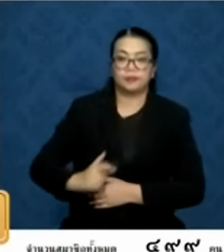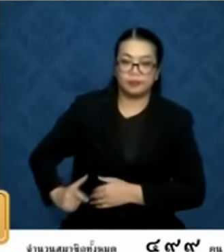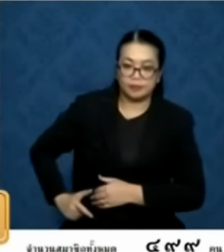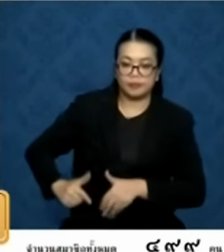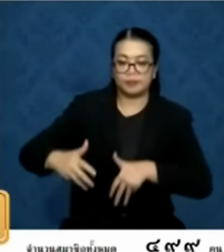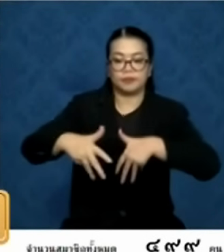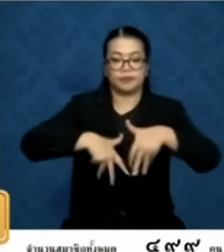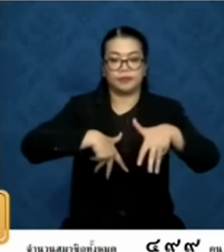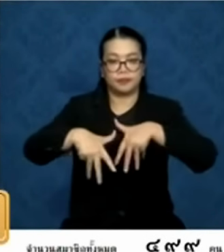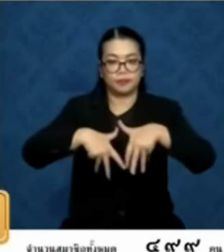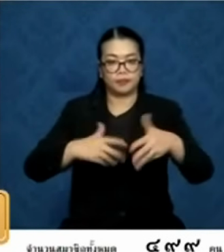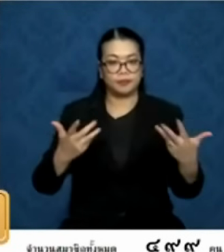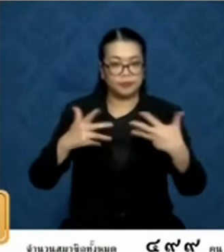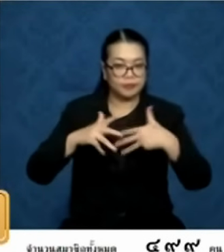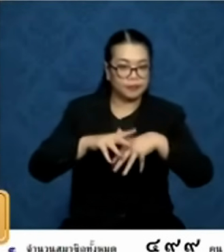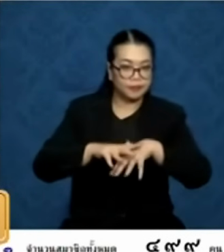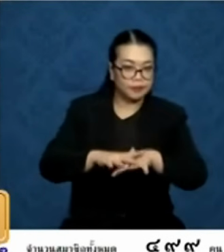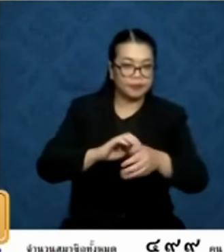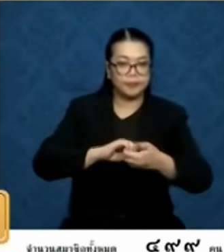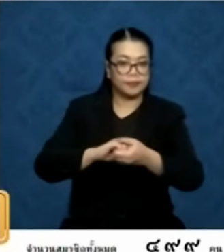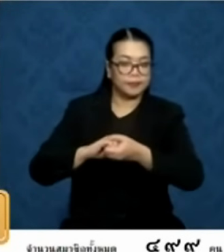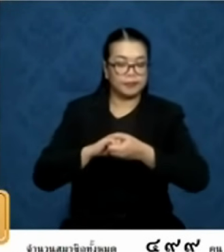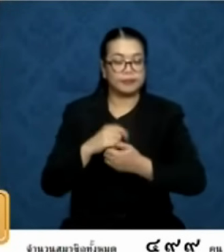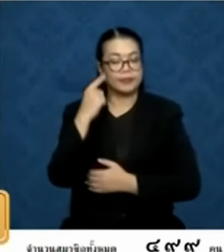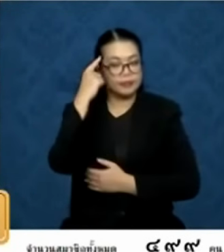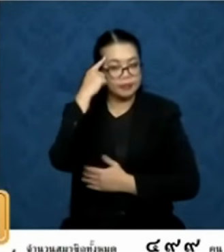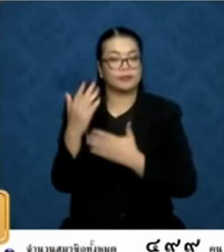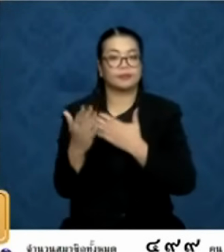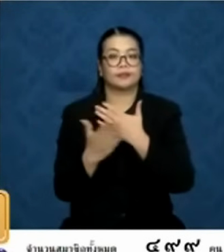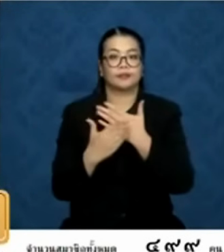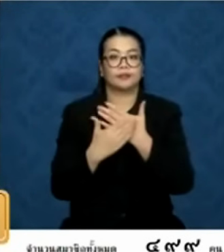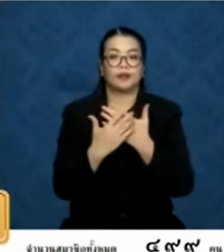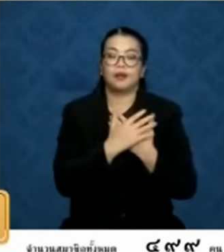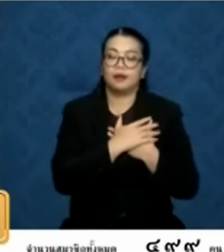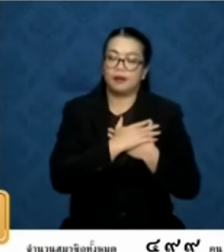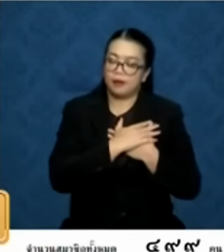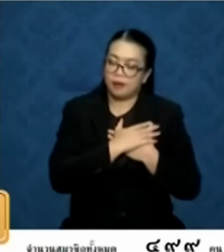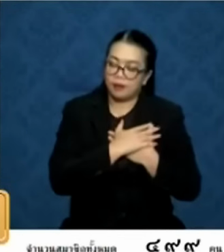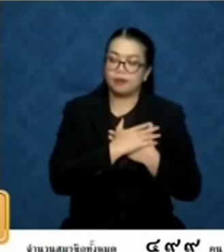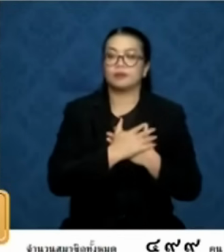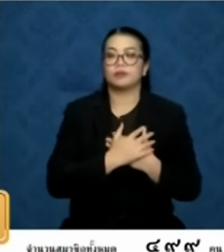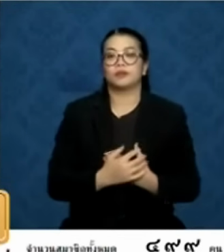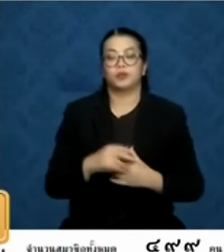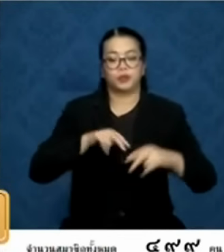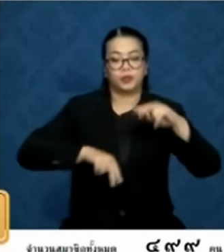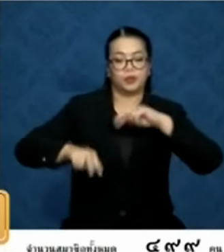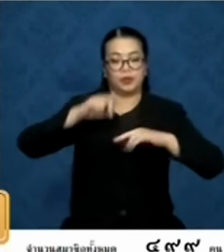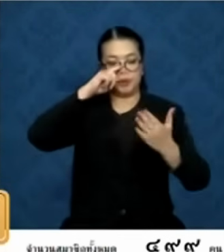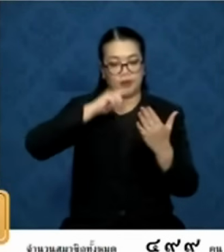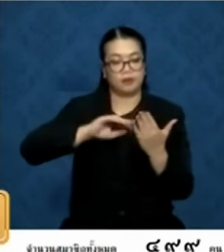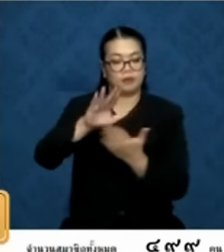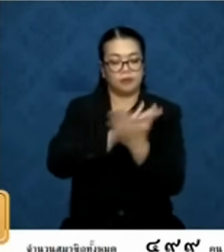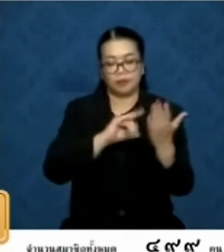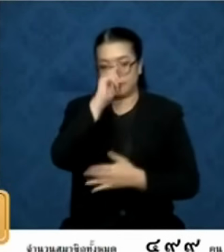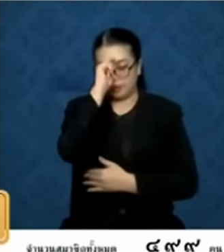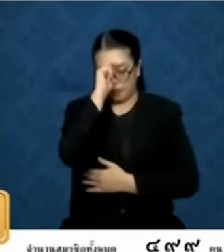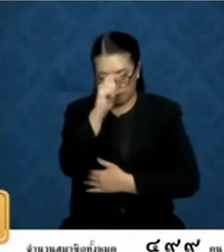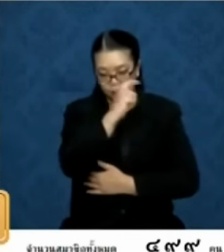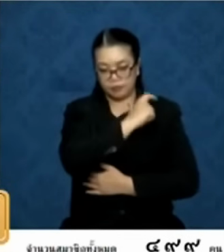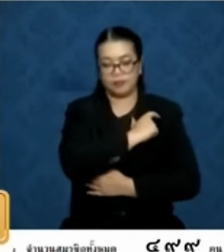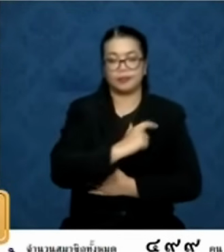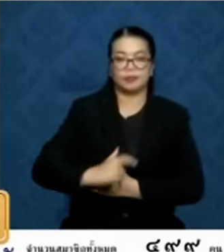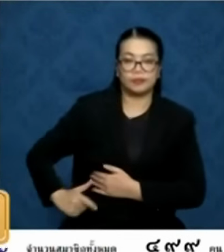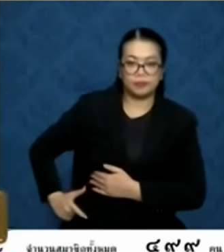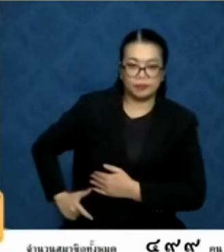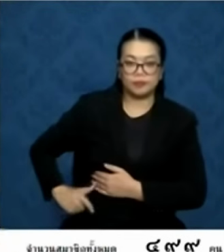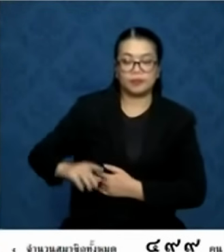ชนสร้างจิตสำนึกรักความหวงแหนความจงรักภักดีและ